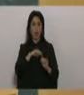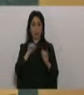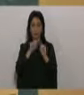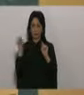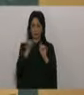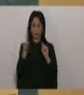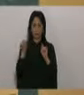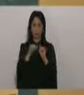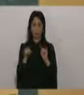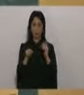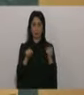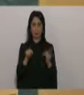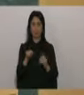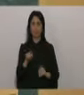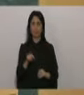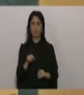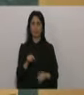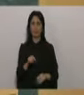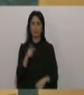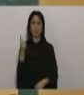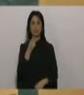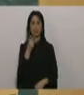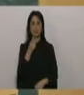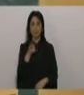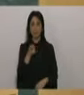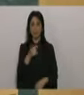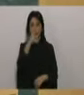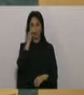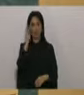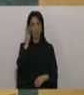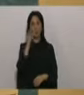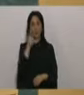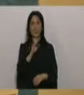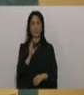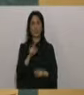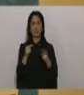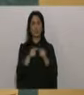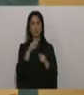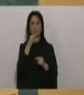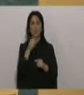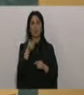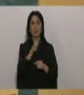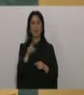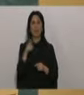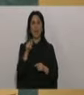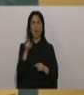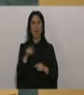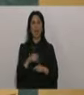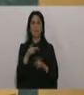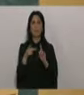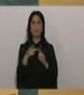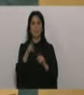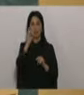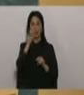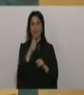რაღაც თვისებები ამ ტყუილს. პირველი, ვერ მოვისმინე ერთ-ერთი ზუსტი პასუხი პრემიერ გახარიასგან. მეორე,